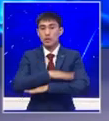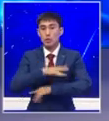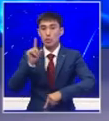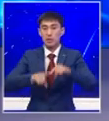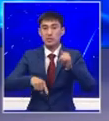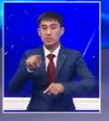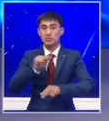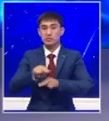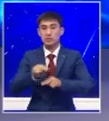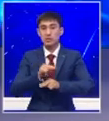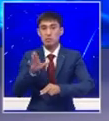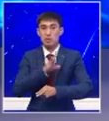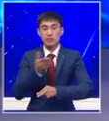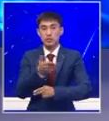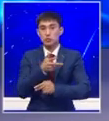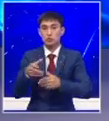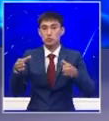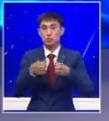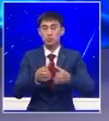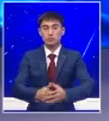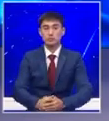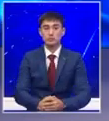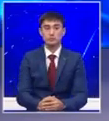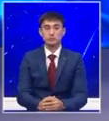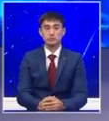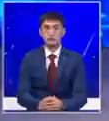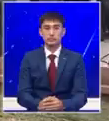уроке патриотического воспитания побывала наша съемочная группа.